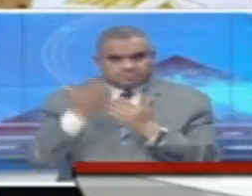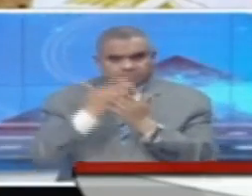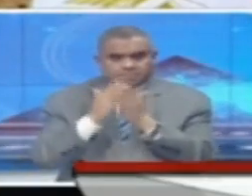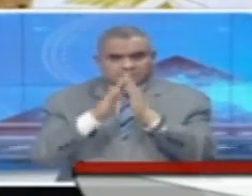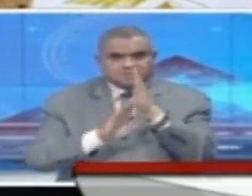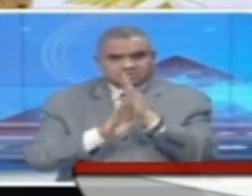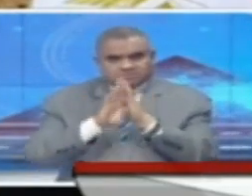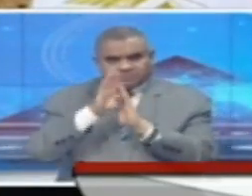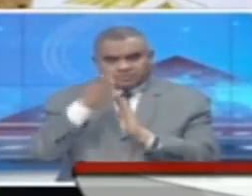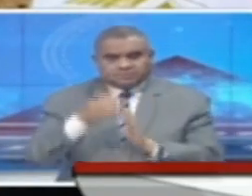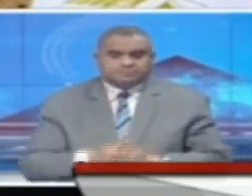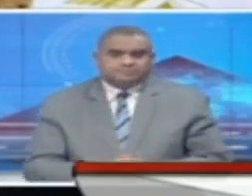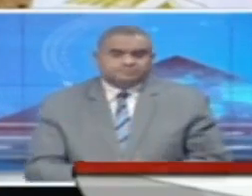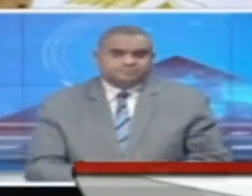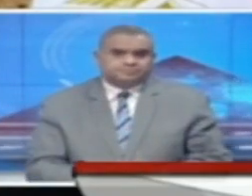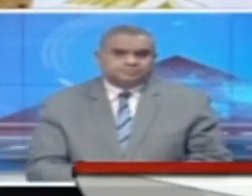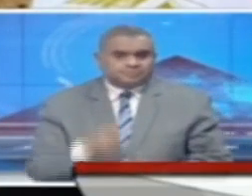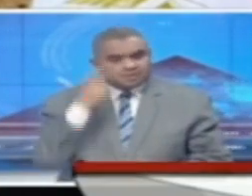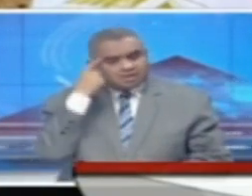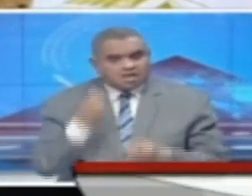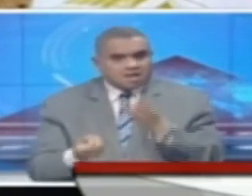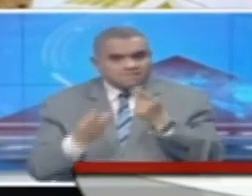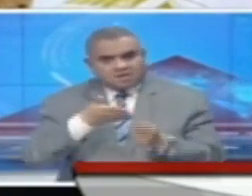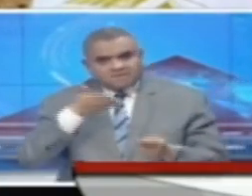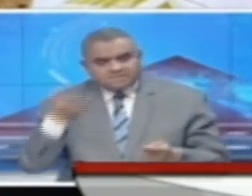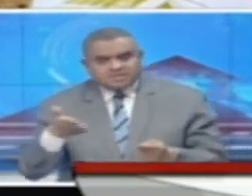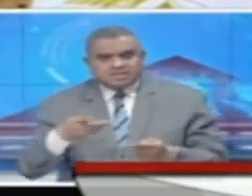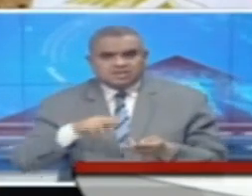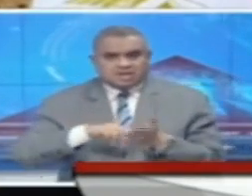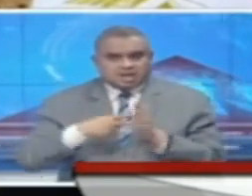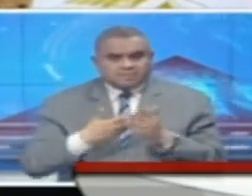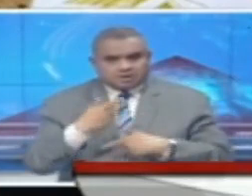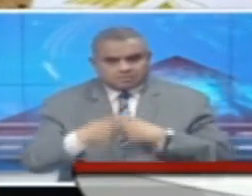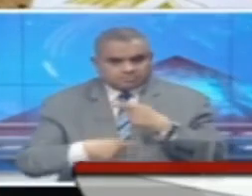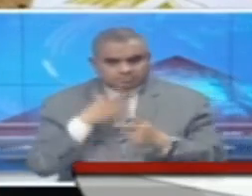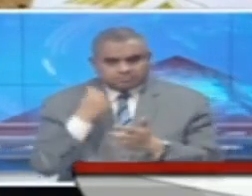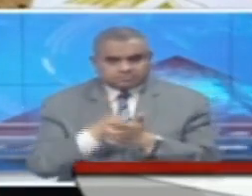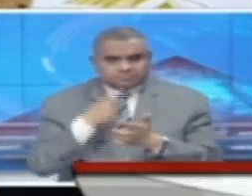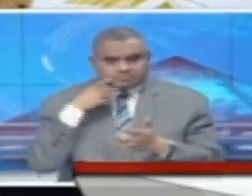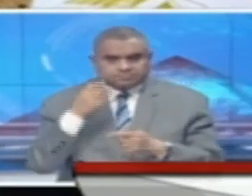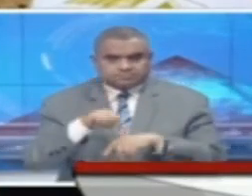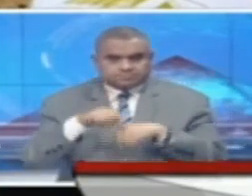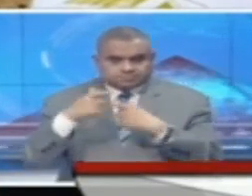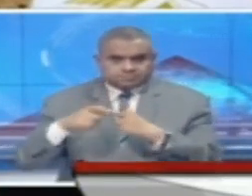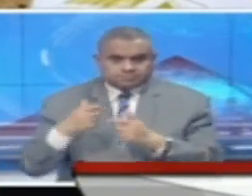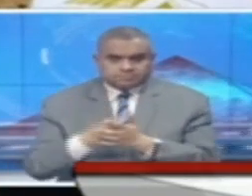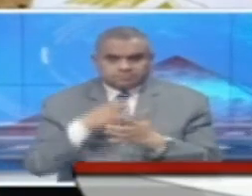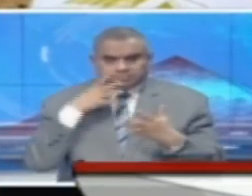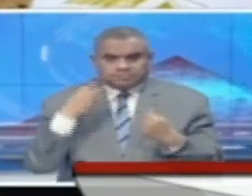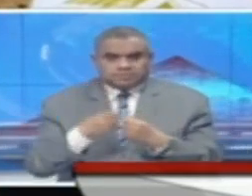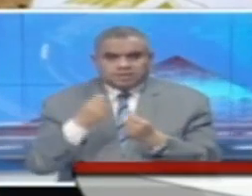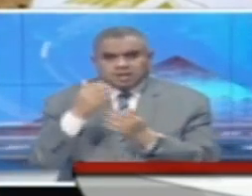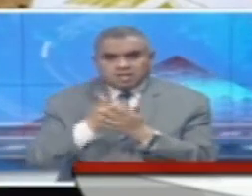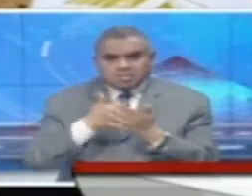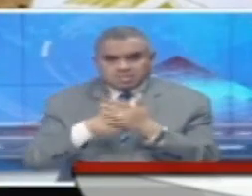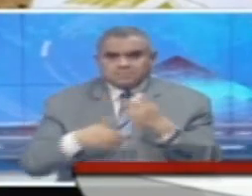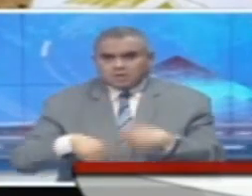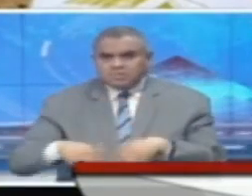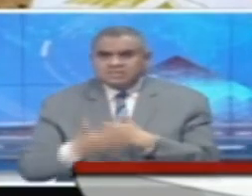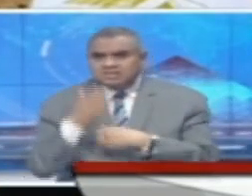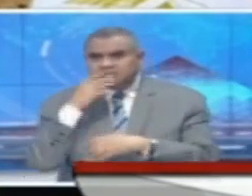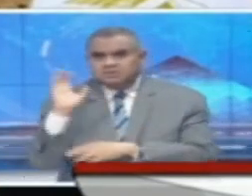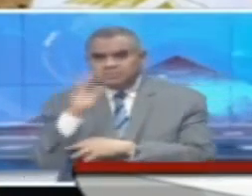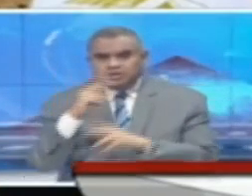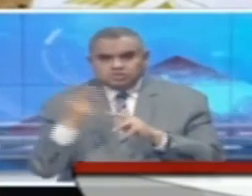دول اخرى. كل الارقام والمؤسسات الاقتصاديه بتقول ان هناك استقرار ومناخ جاذب للاستثمار، كل ده هينعكس على